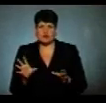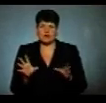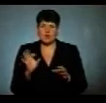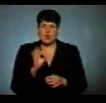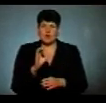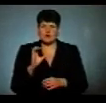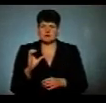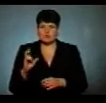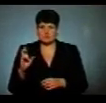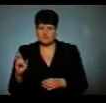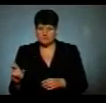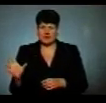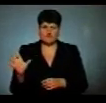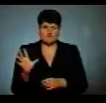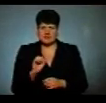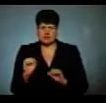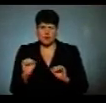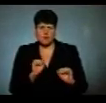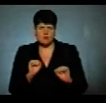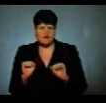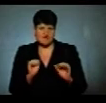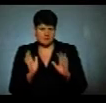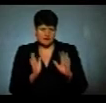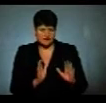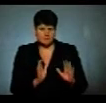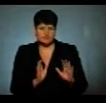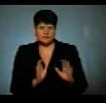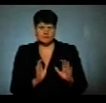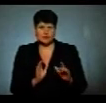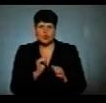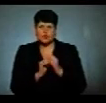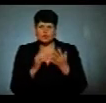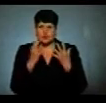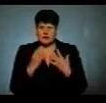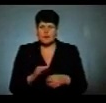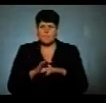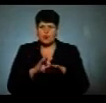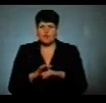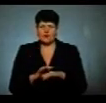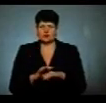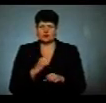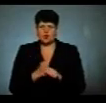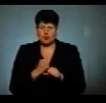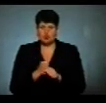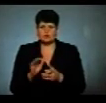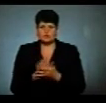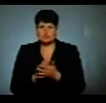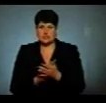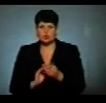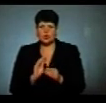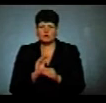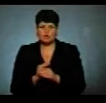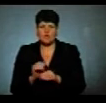співвласників багатоквартирних будинків, всіх управителів житлового фонду, щодня проводити роботу по санітарній додатковій